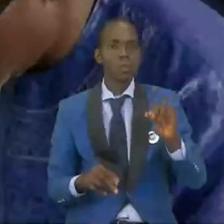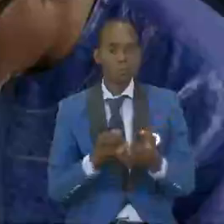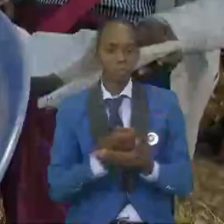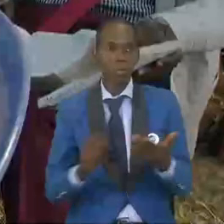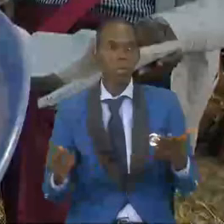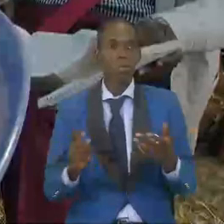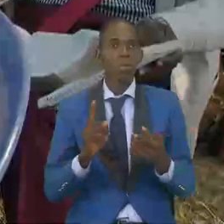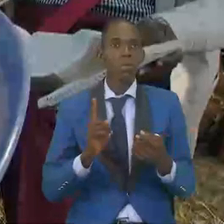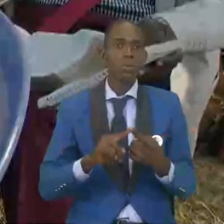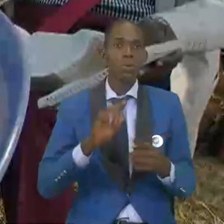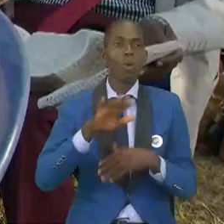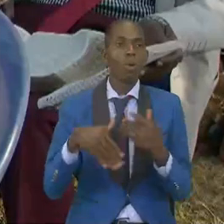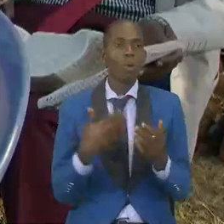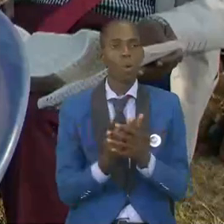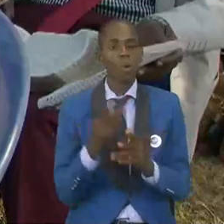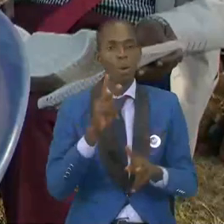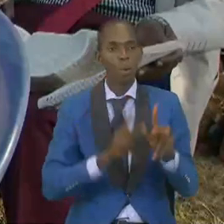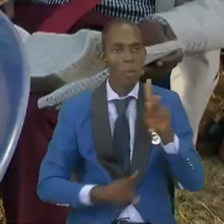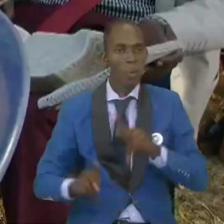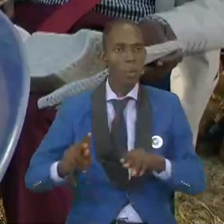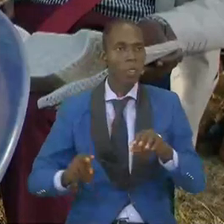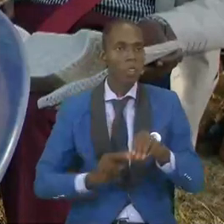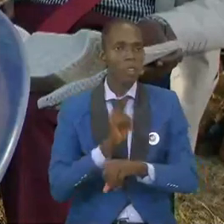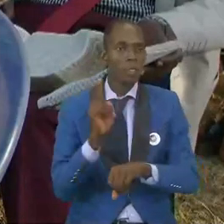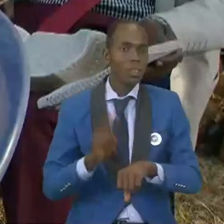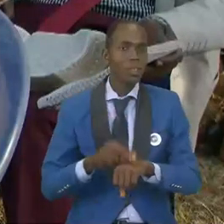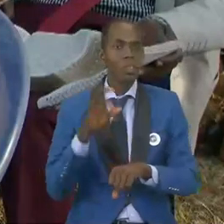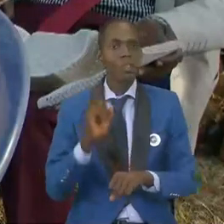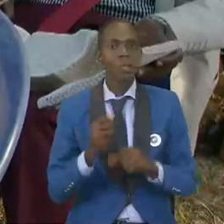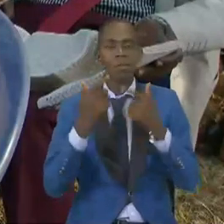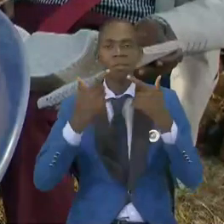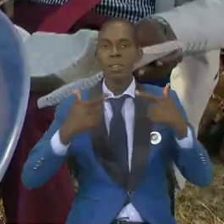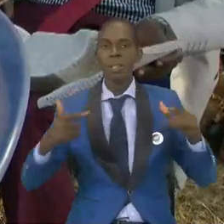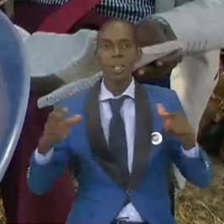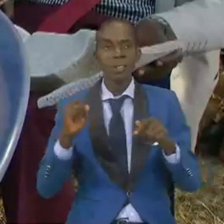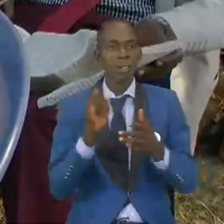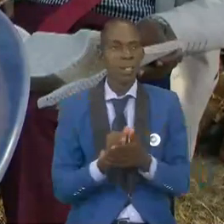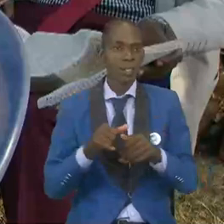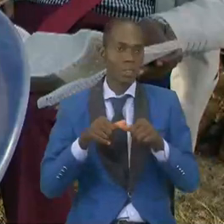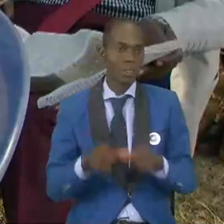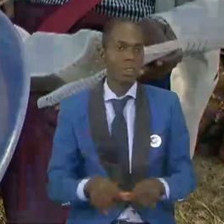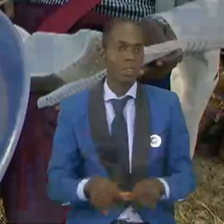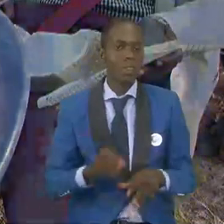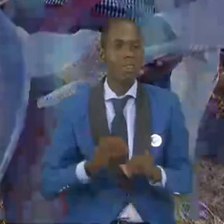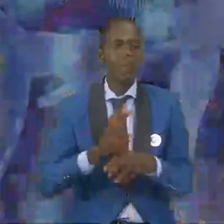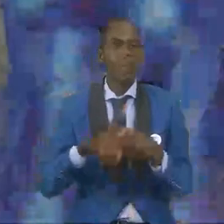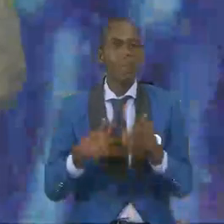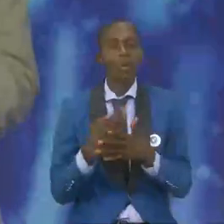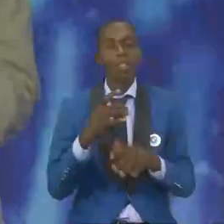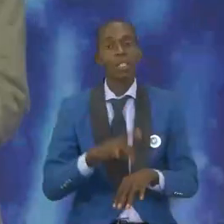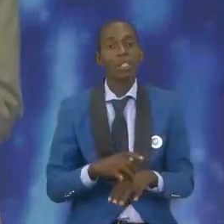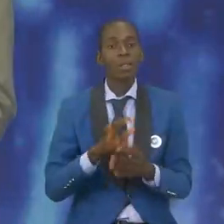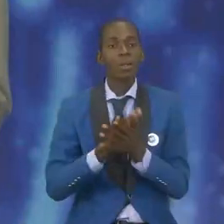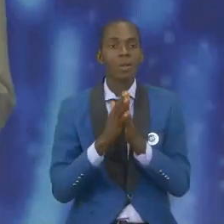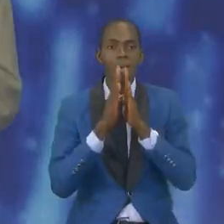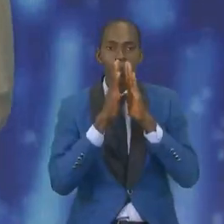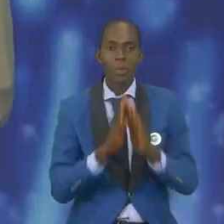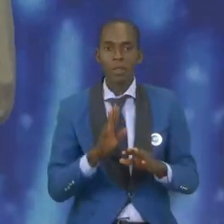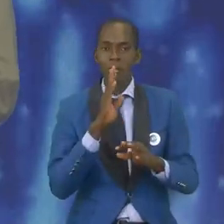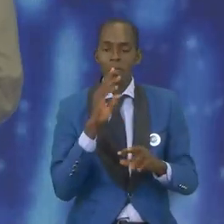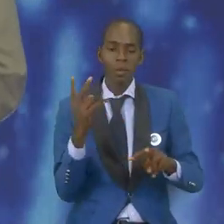Darius écrivit à tous les peuples, à toutes les nations, aux hommes de toute langue qui habitaient sur toute